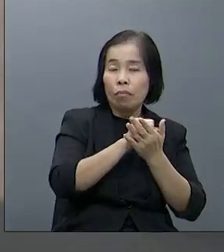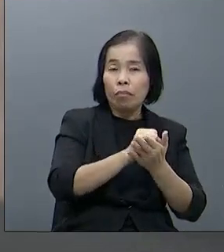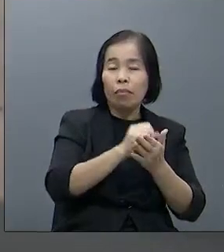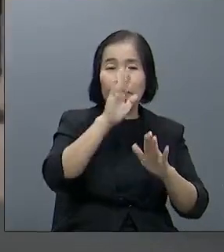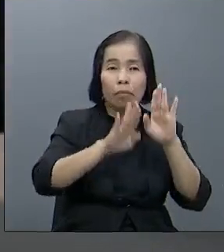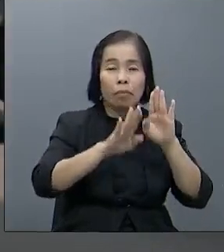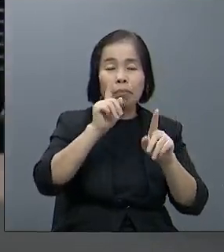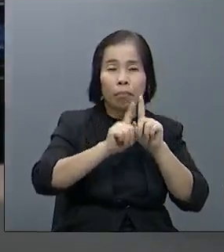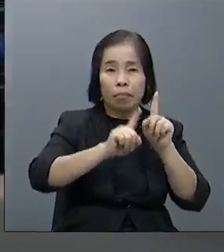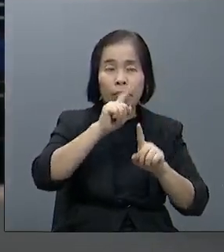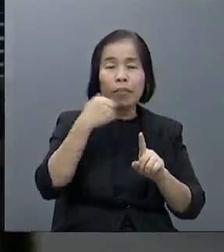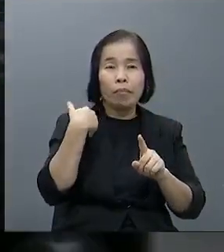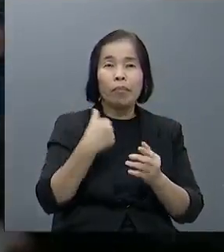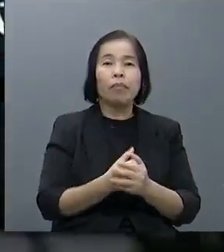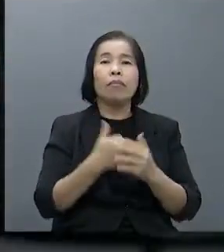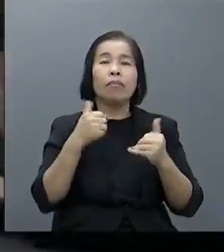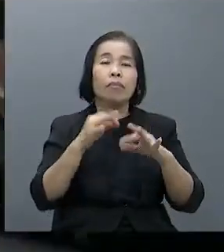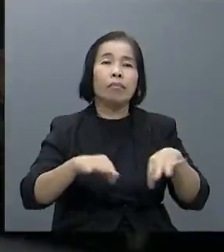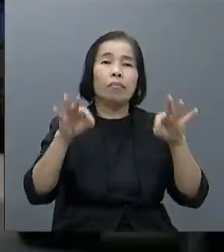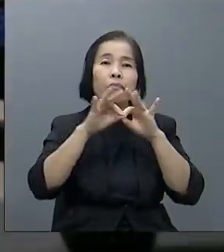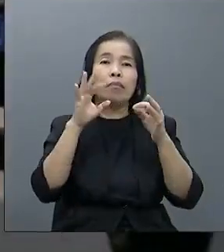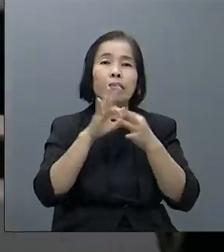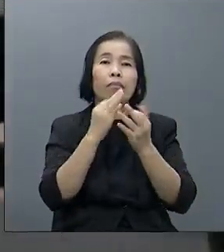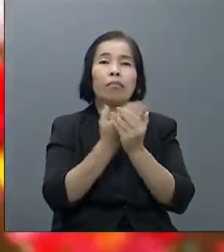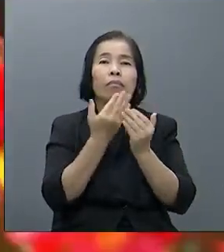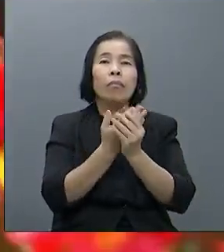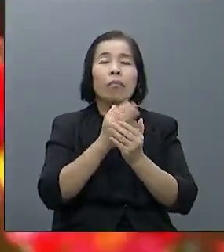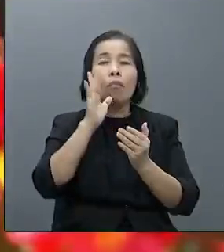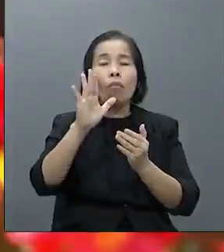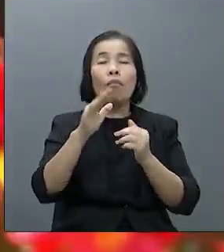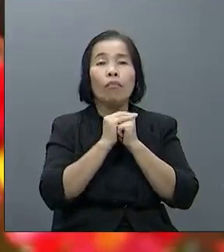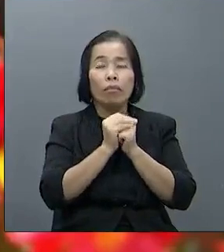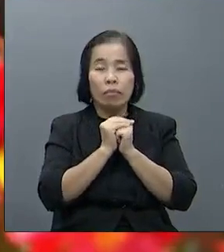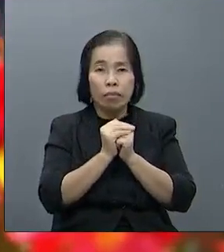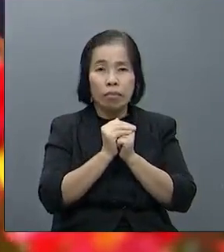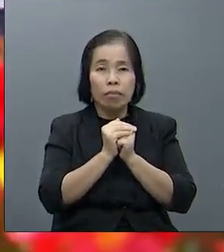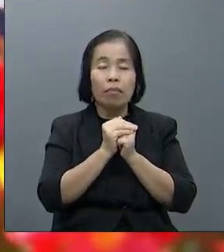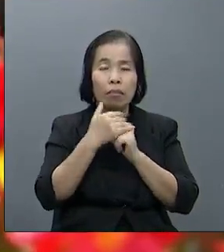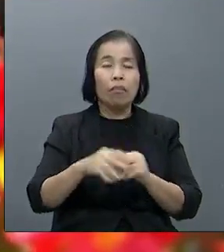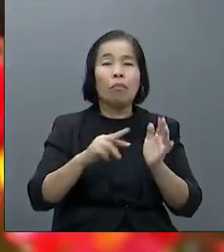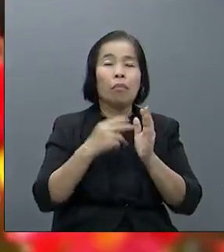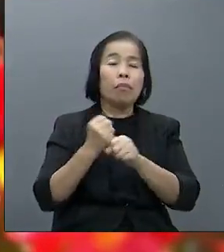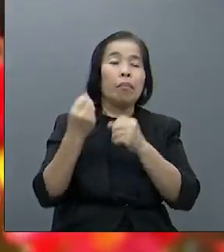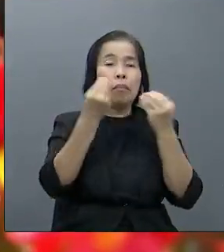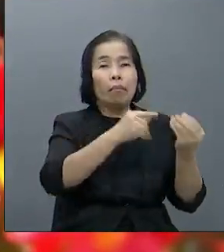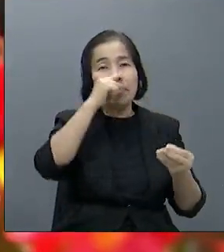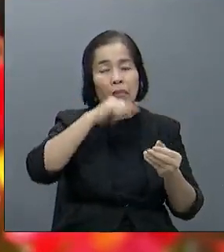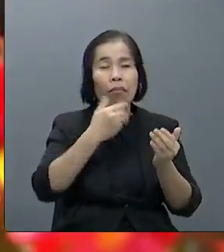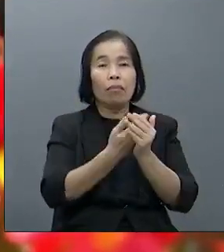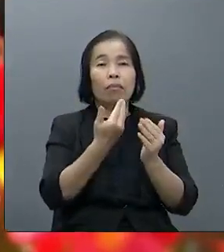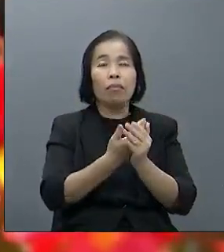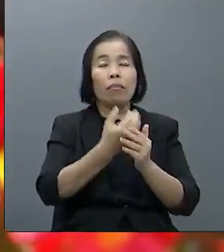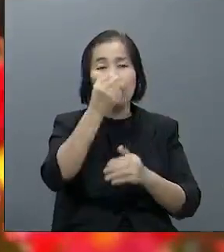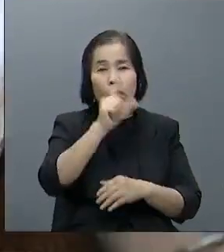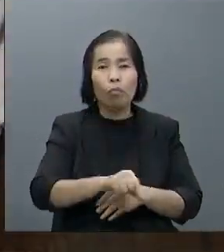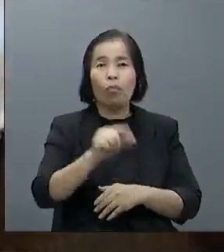กันก่อนหน้านี้นี่เป็นปัจจัยที่กระทบกับค่าเงินหยวนของจีนแล้วก็มาดึงให้ค่าเงินบัตรไทยอ่อนค่าตามด้วยค่ะแต่ทีนี้เรา